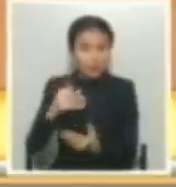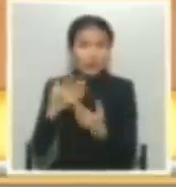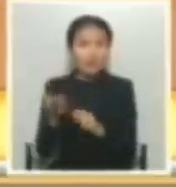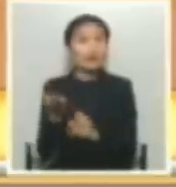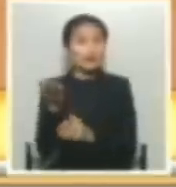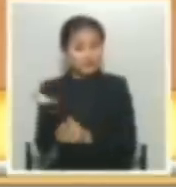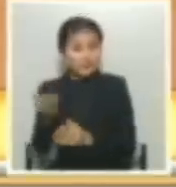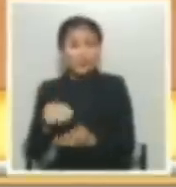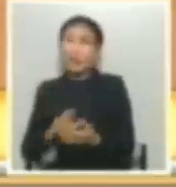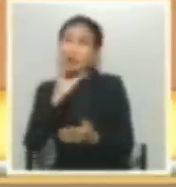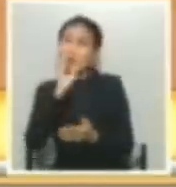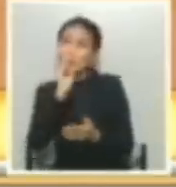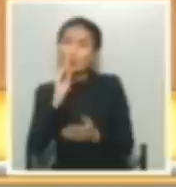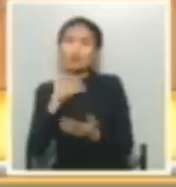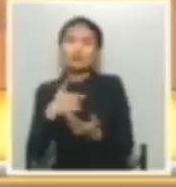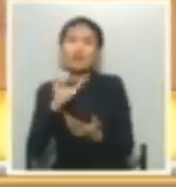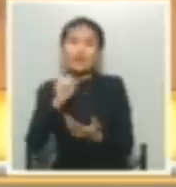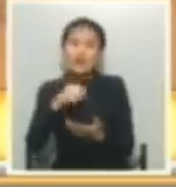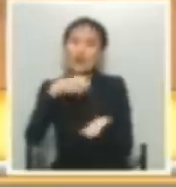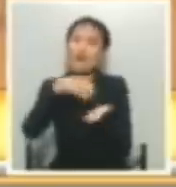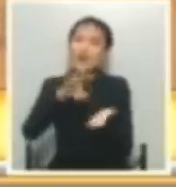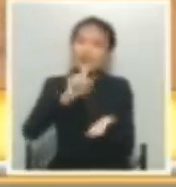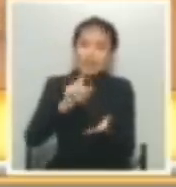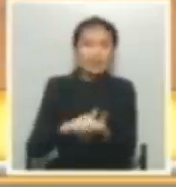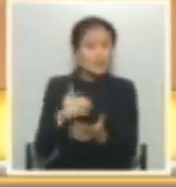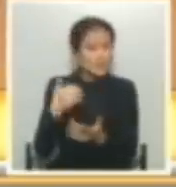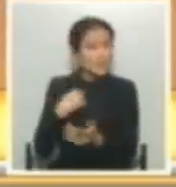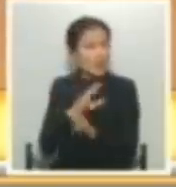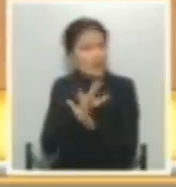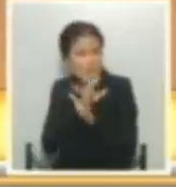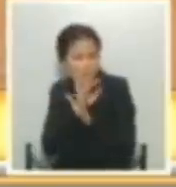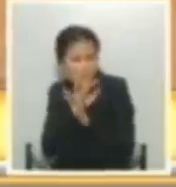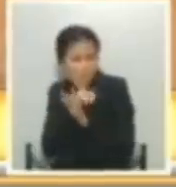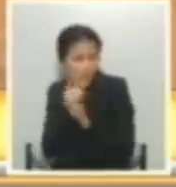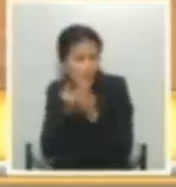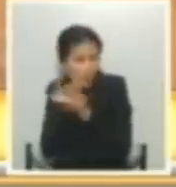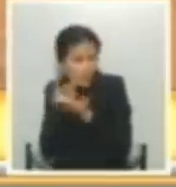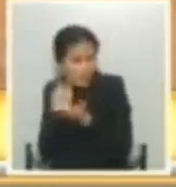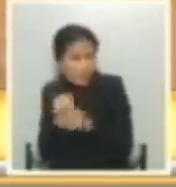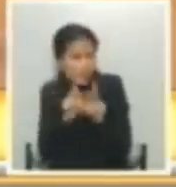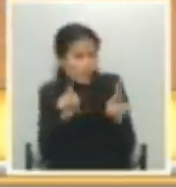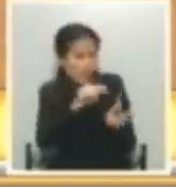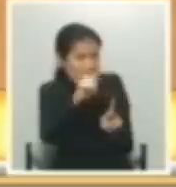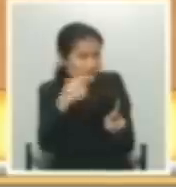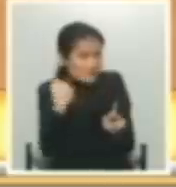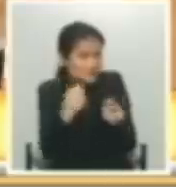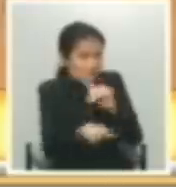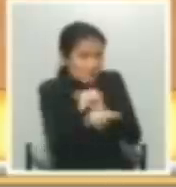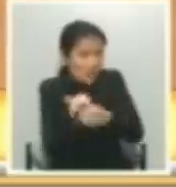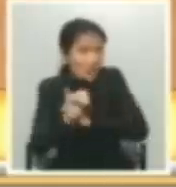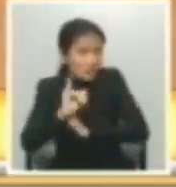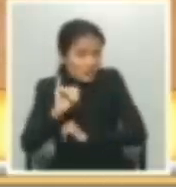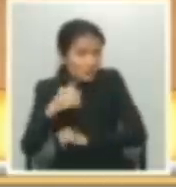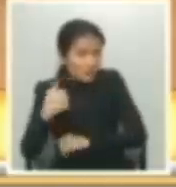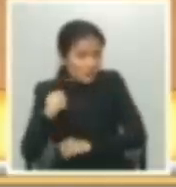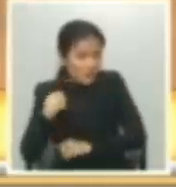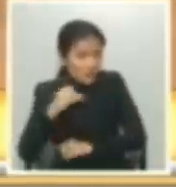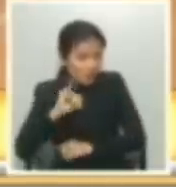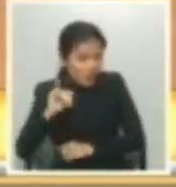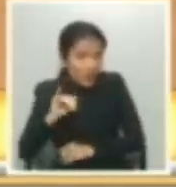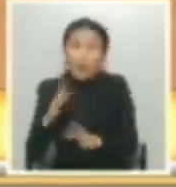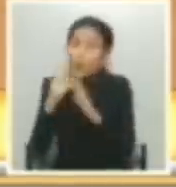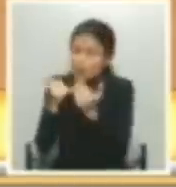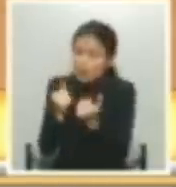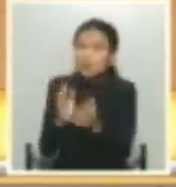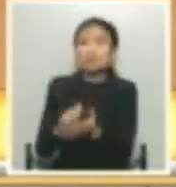ามีการข่าวลือซุบซิบกันว่ากรรมธิการมีส่วนได้เสียวันนี้กรรมธิการเขาถูก